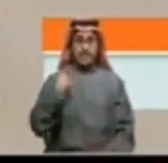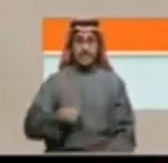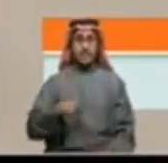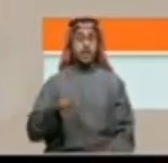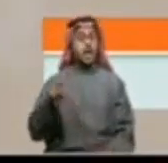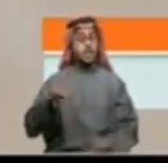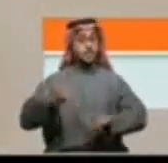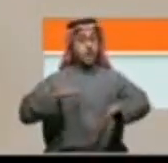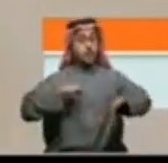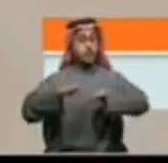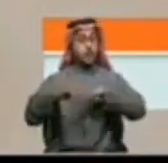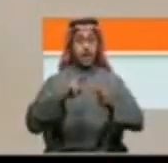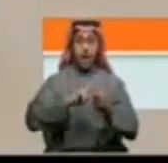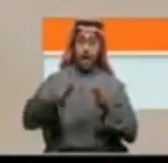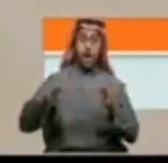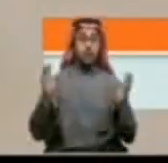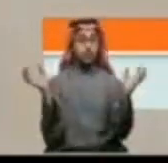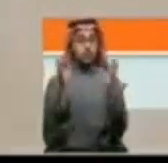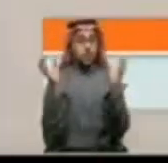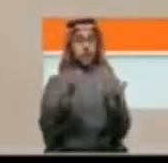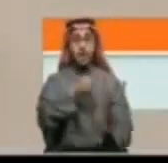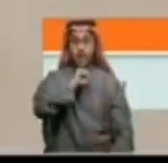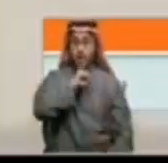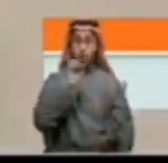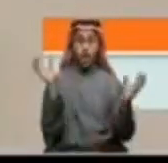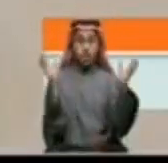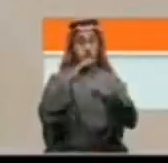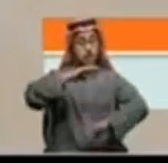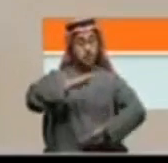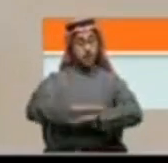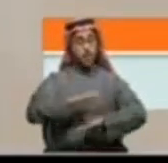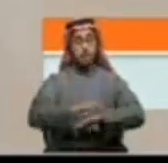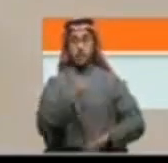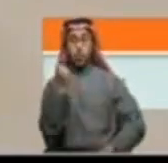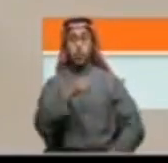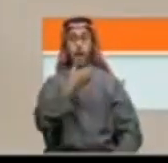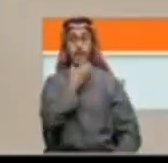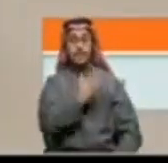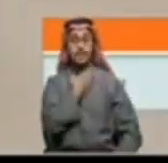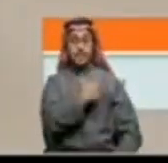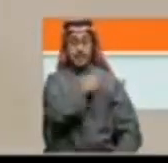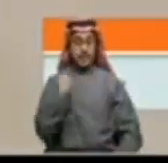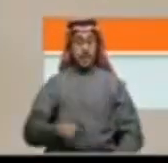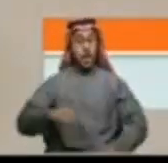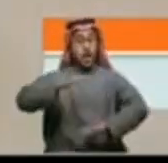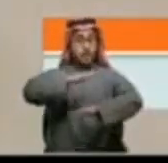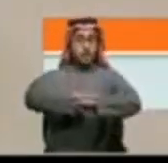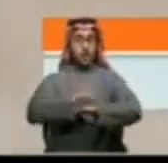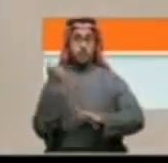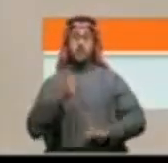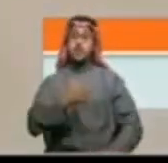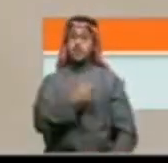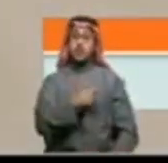لاستخدام السبل السلمية لحل خلافاتها مع تايوان واحترام معاييرها الديمقراطية، وتعتبر